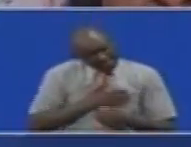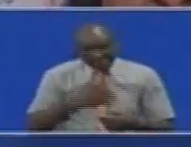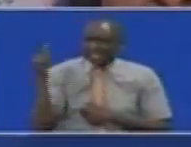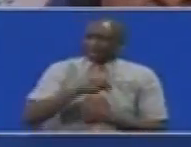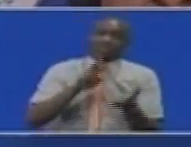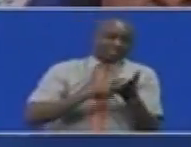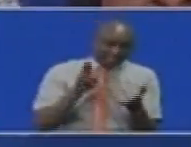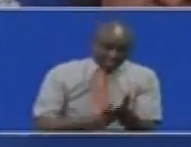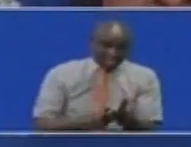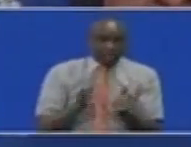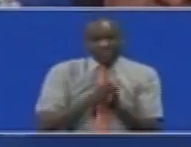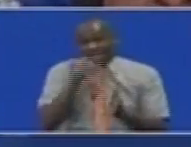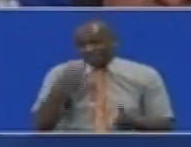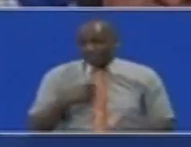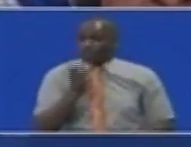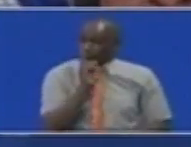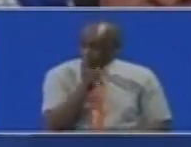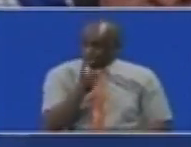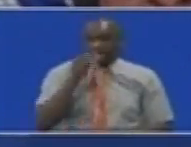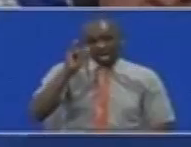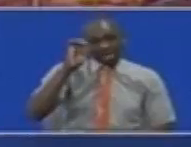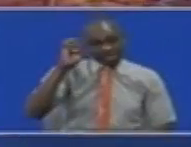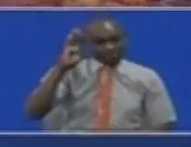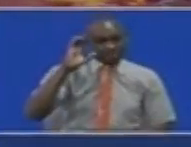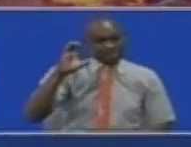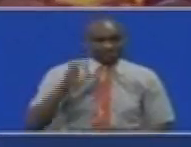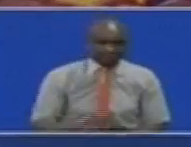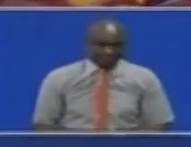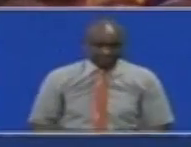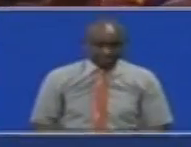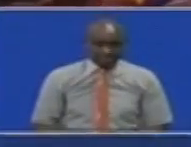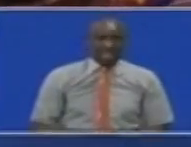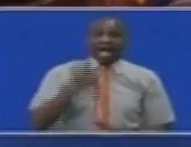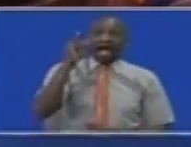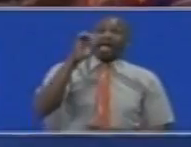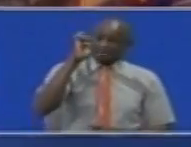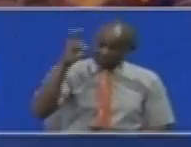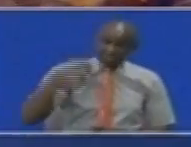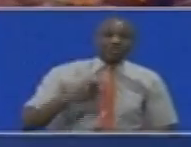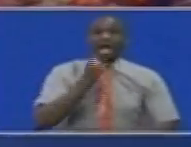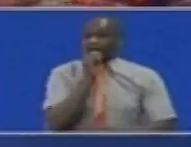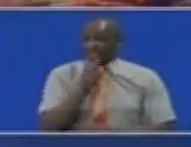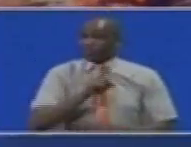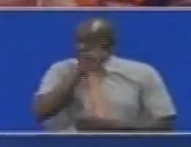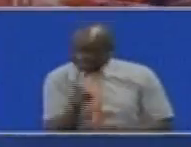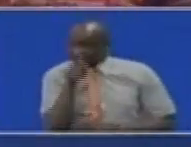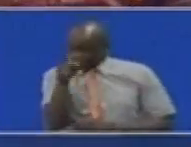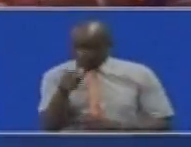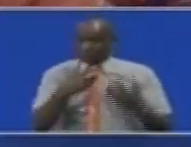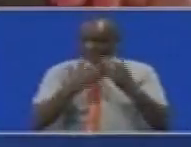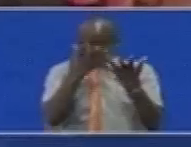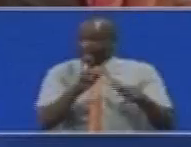kusajiliwa, na wengine ukitoa tahadhari kwa tume ya IEBC. IEBC, we are testing you with this BVR kits that you have